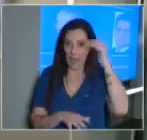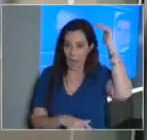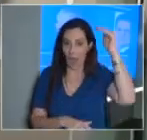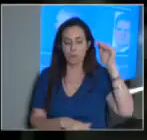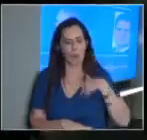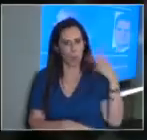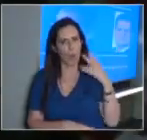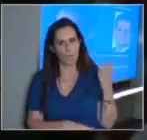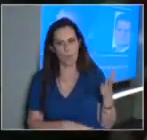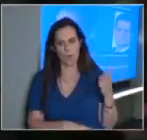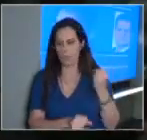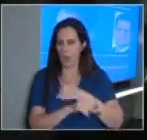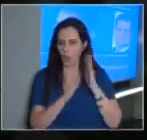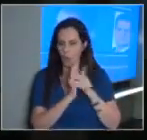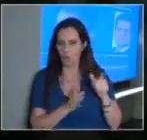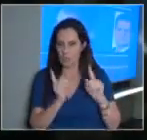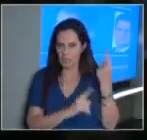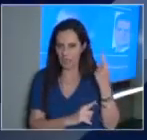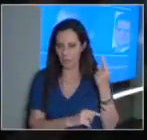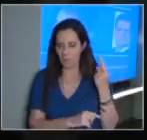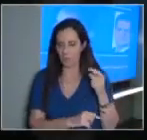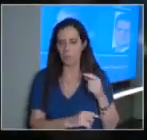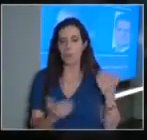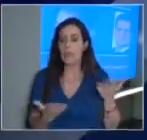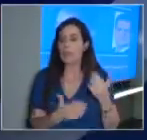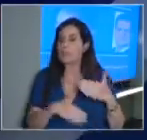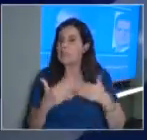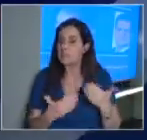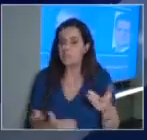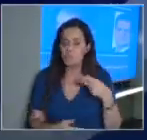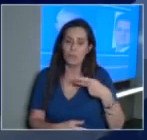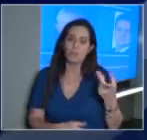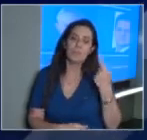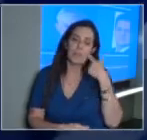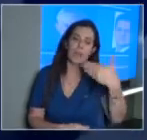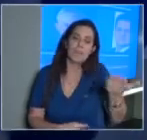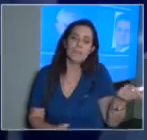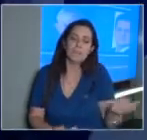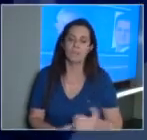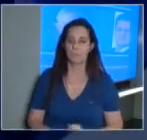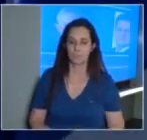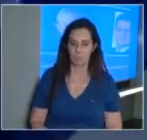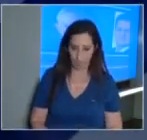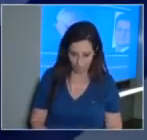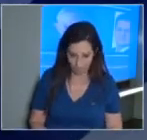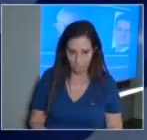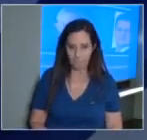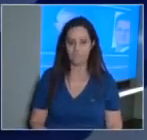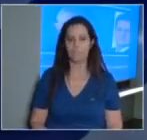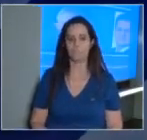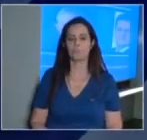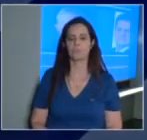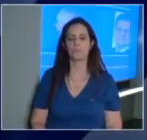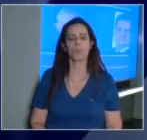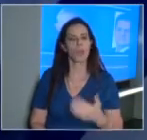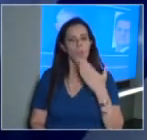גנץ, אנחנו כמובן נעשה הכל כדי שזה יקרה. איך זה יתגלגל? את ואני עוד נראה בימים הבאים. אוקיי, חבר הכנסת עופר שלח